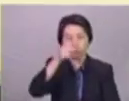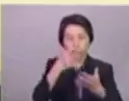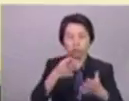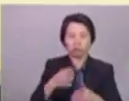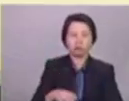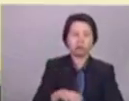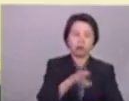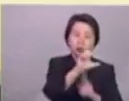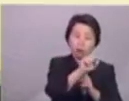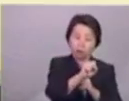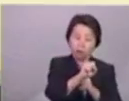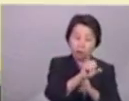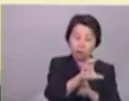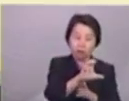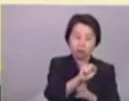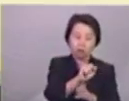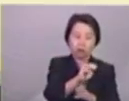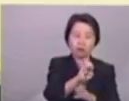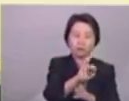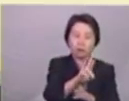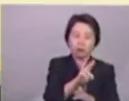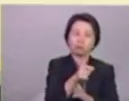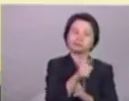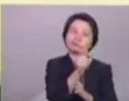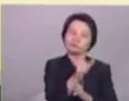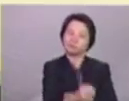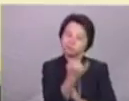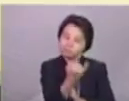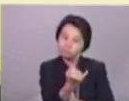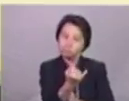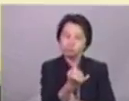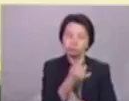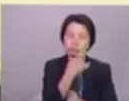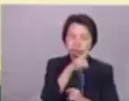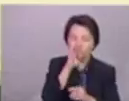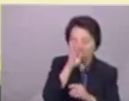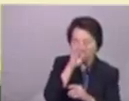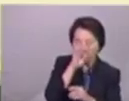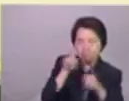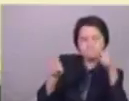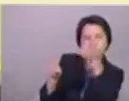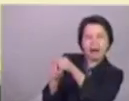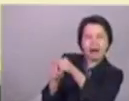juga mengambil kesempatan untuk membuat penipuan